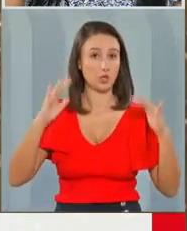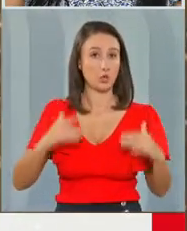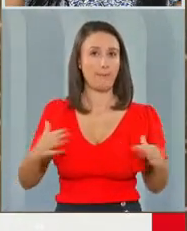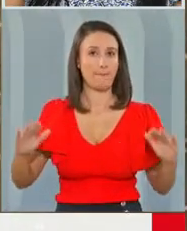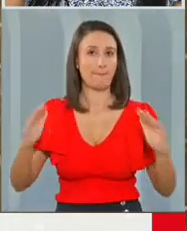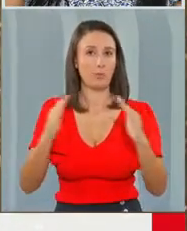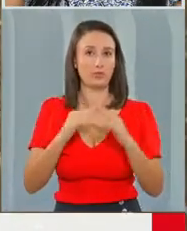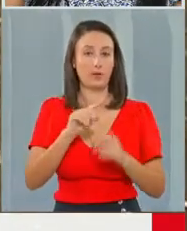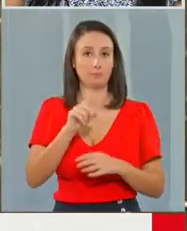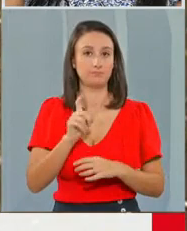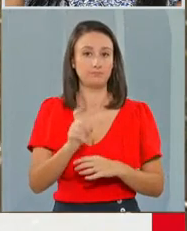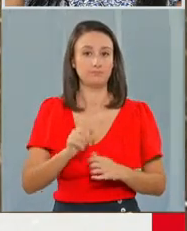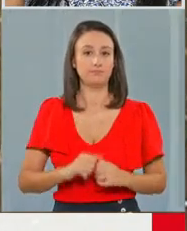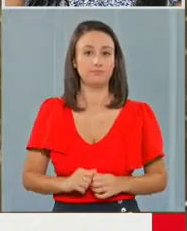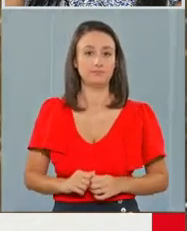crestele munților?